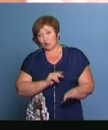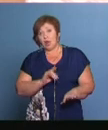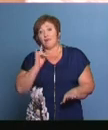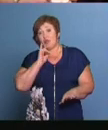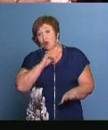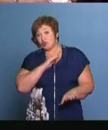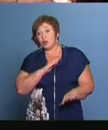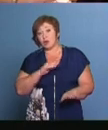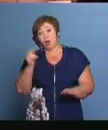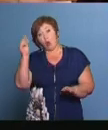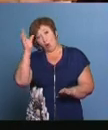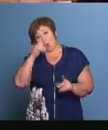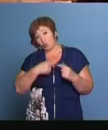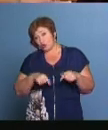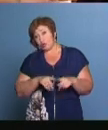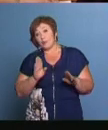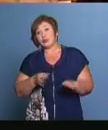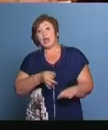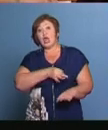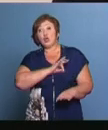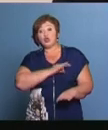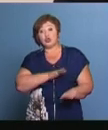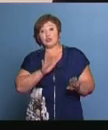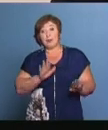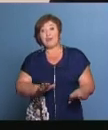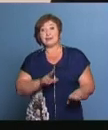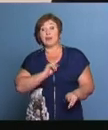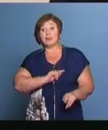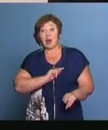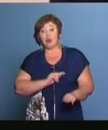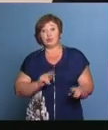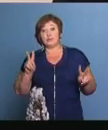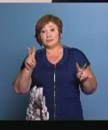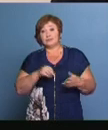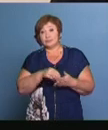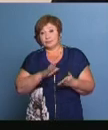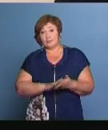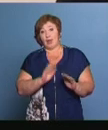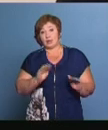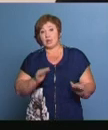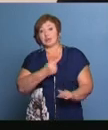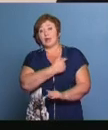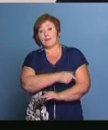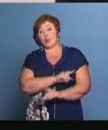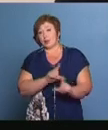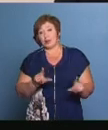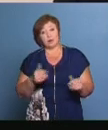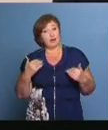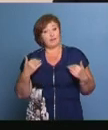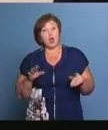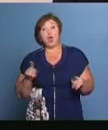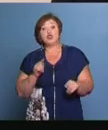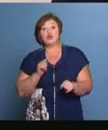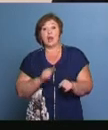образовательных учреждениях. Просто юридическое место их работы станут детские поликлиники. Все. Что